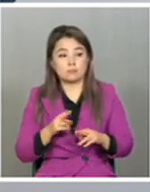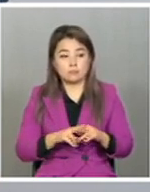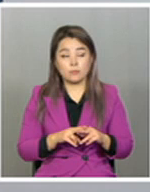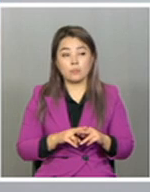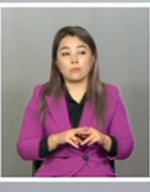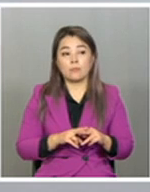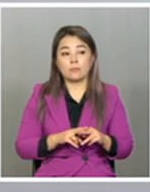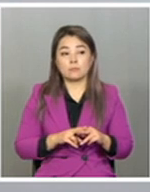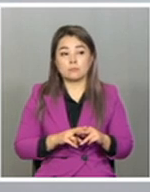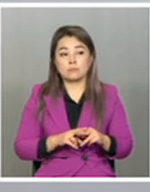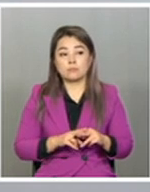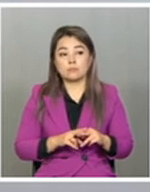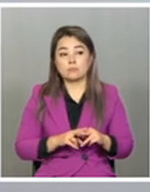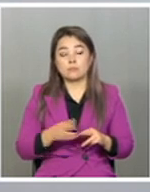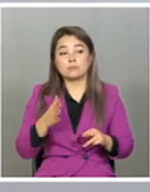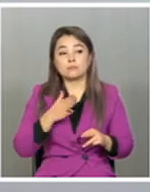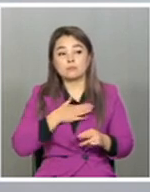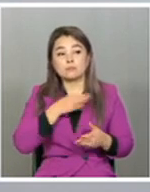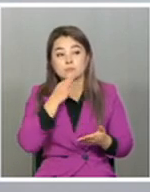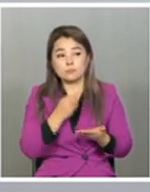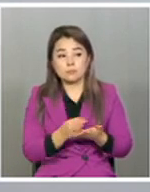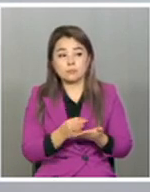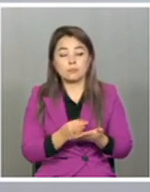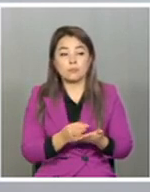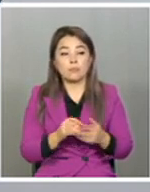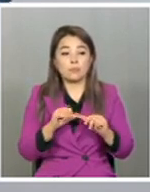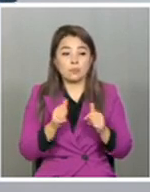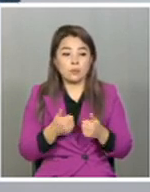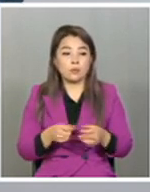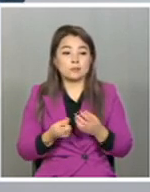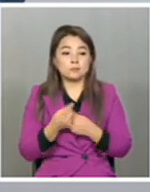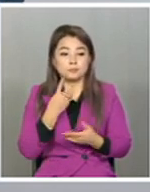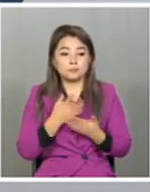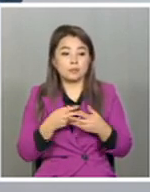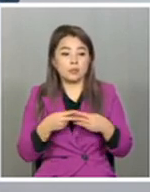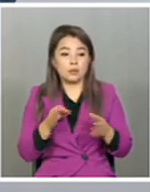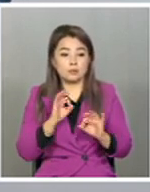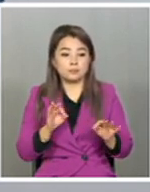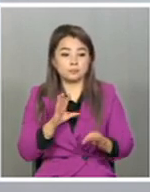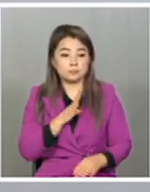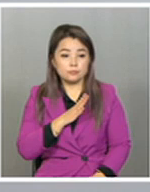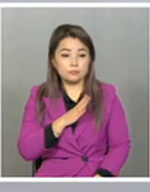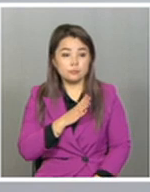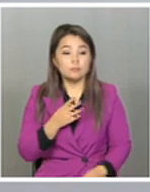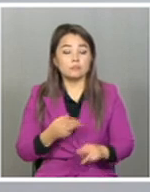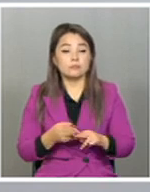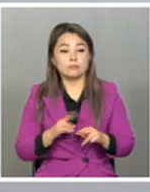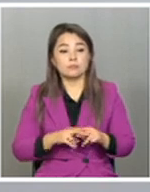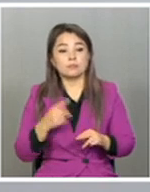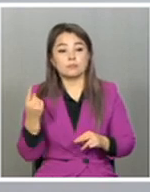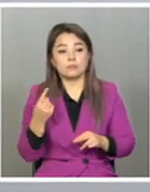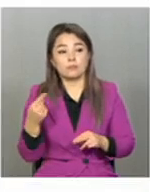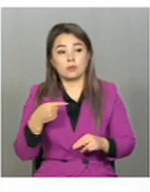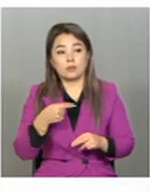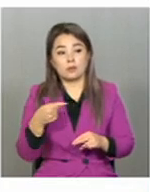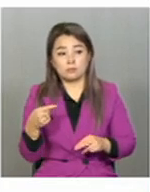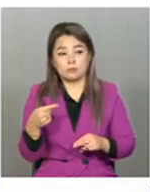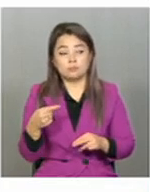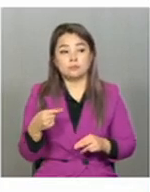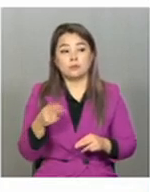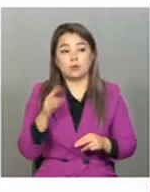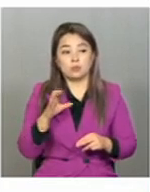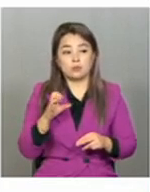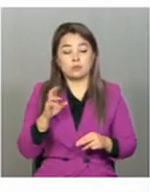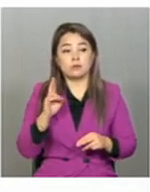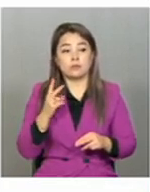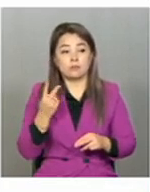Енді жаңа ғана біз бұл өрнектердің неге тең болатынын айттық, иә? Бірінші алымында косинус квадрат